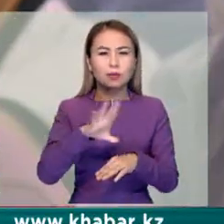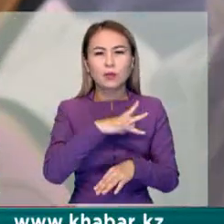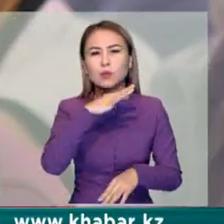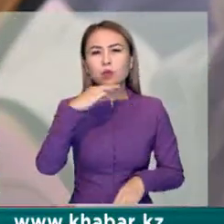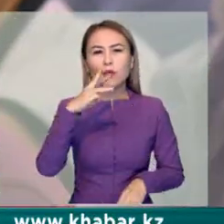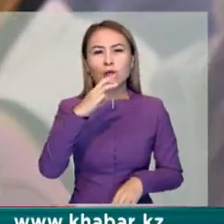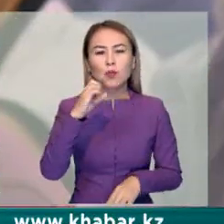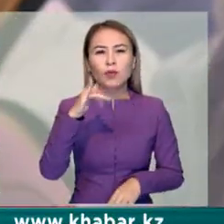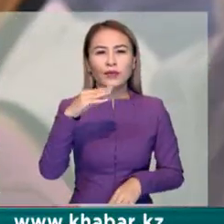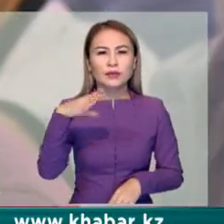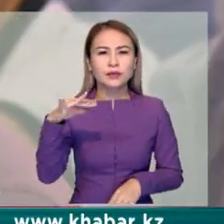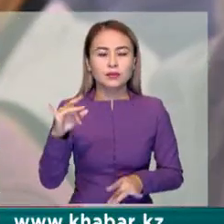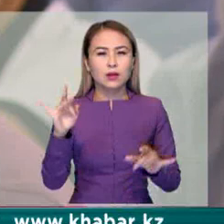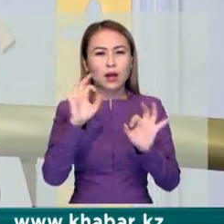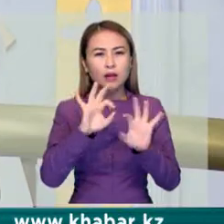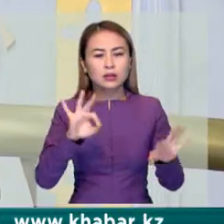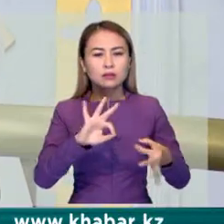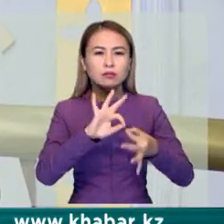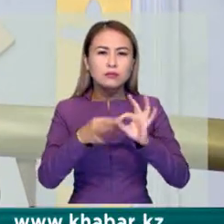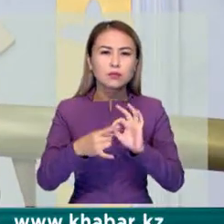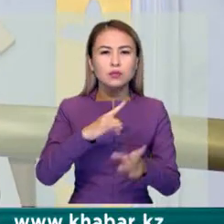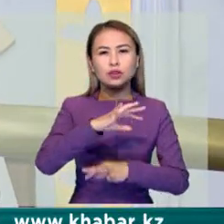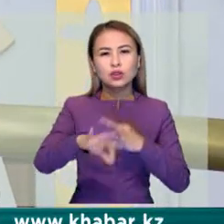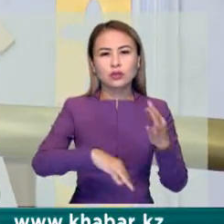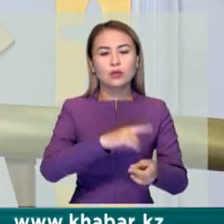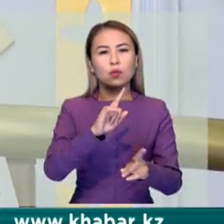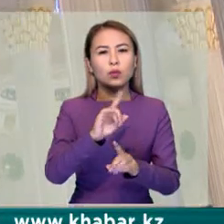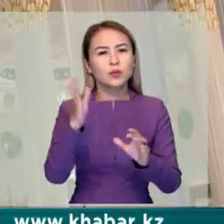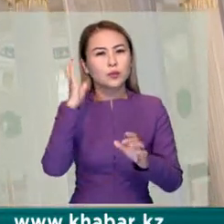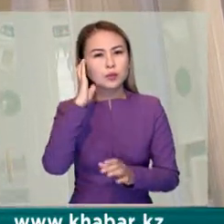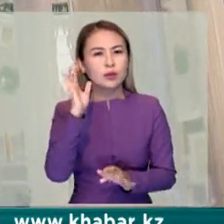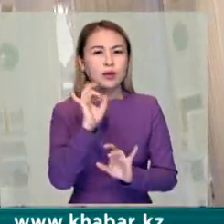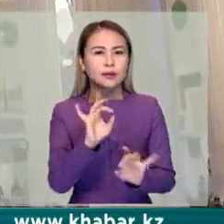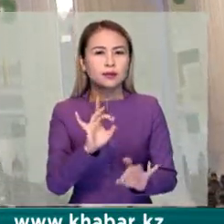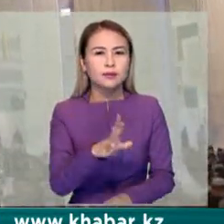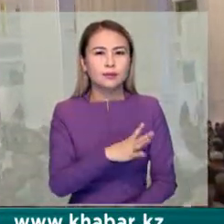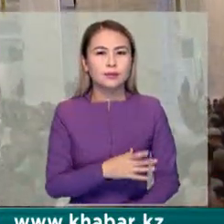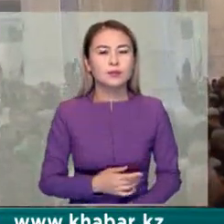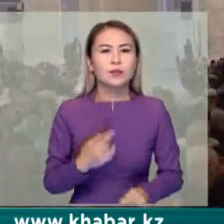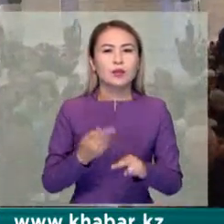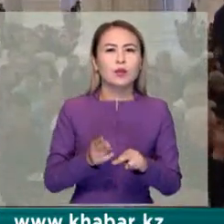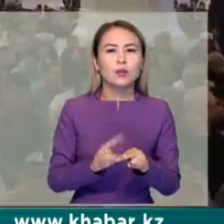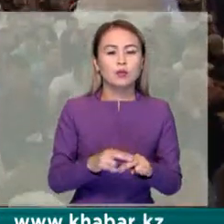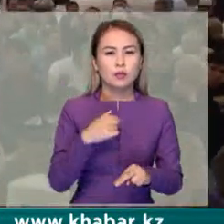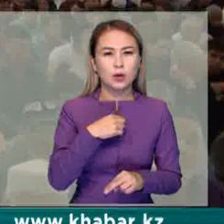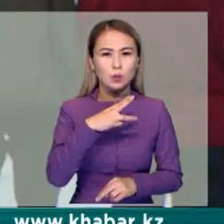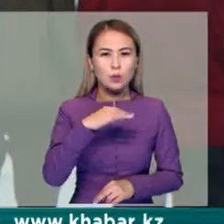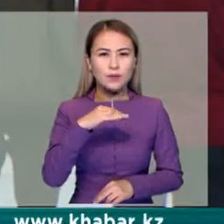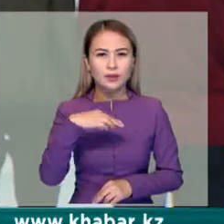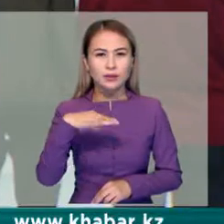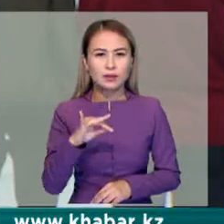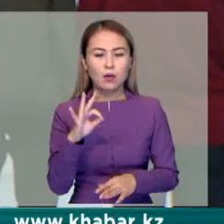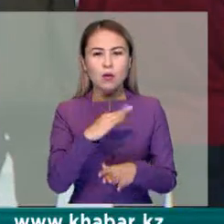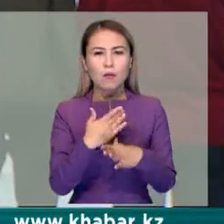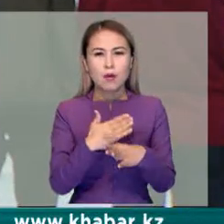мүфти қасиетті меркенің тағылымын түсіндіріп, артықшылықтары туралы уағыз айтып тілегін білдірді. Мүфтият тарапынан қайырымдылық